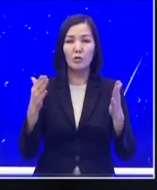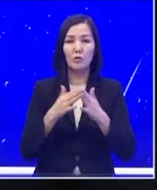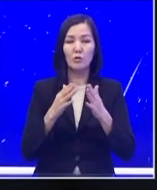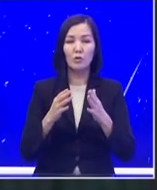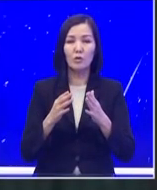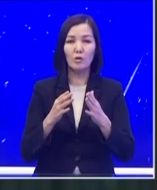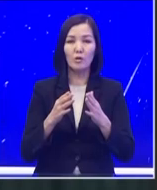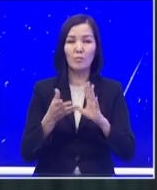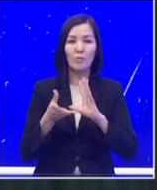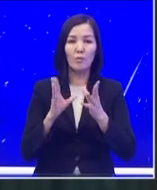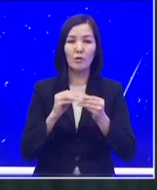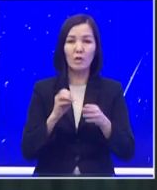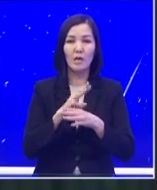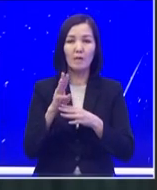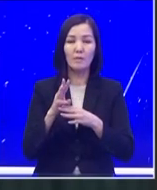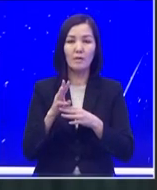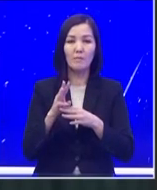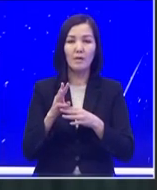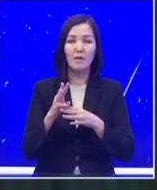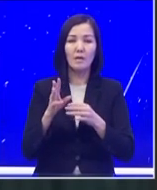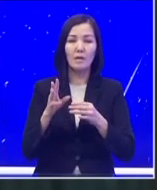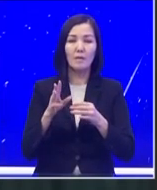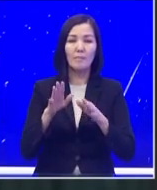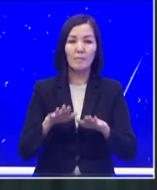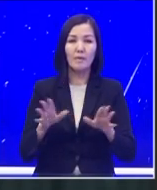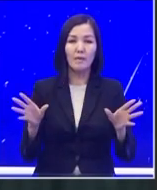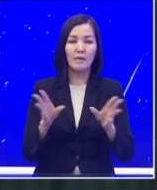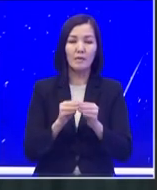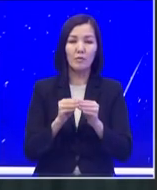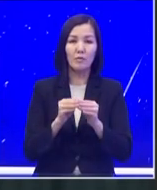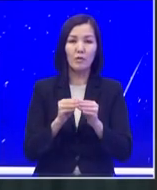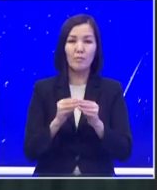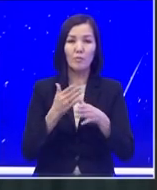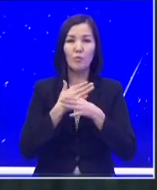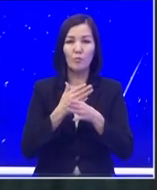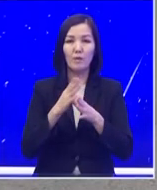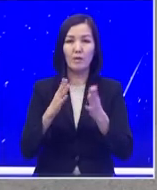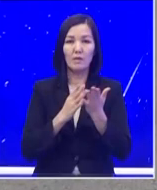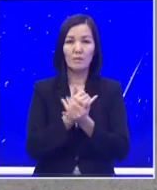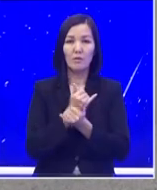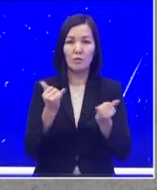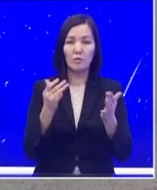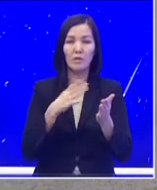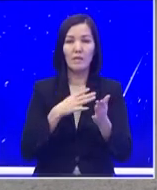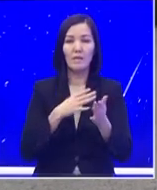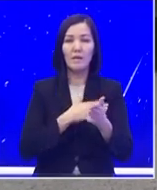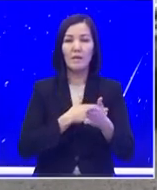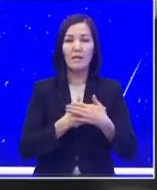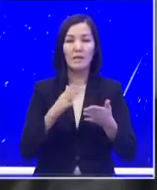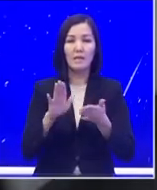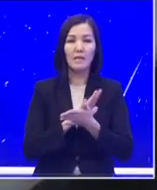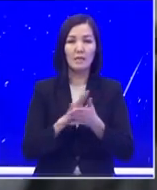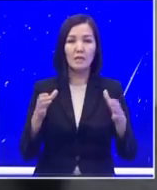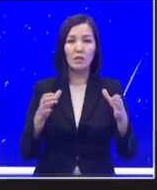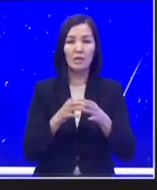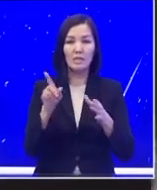бойынша қамтылып, және жергілікті атқарушы органдармен бірлесе отырып көмек көрсетілді. Ерікті жастар мен төтенше жағдайлар